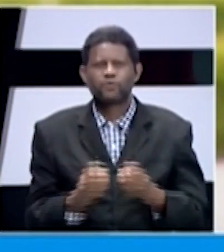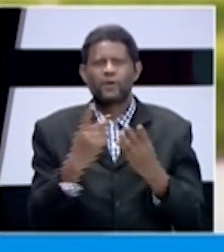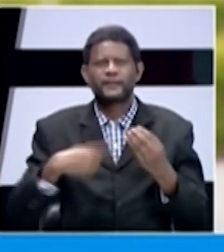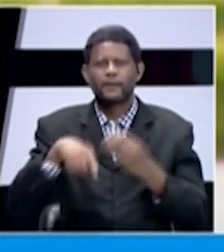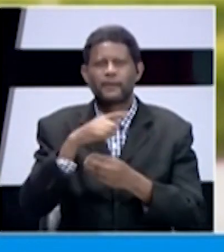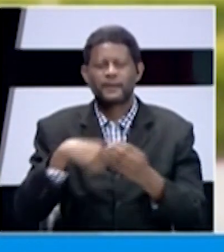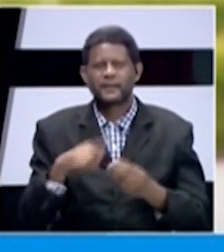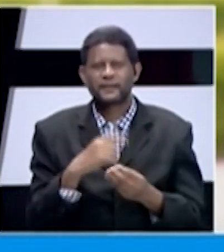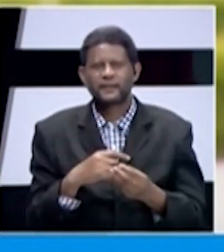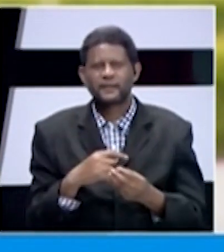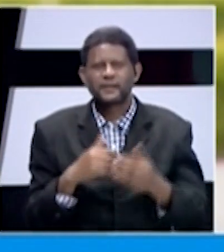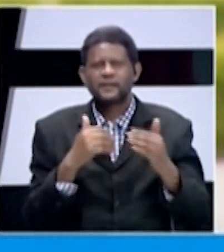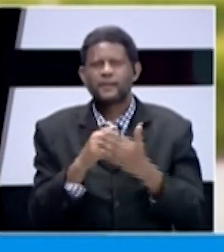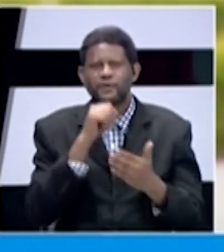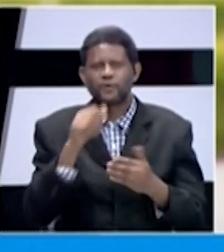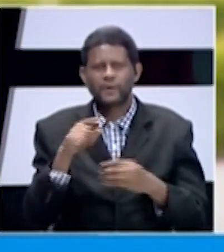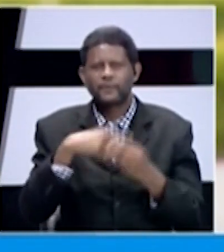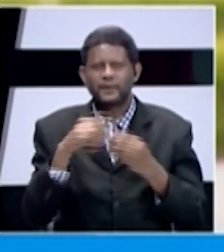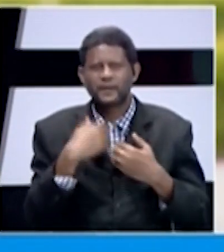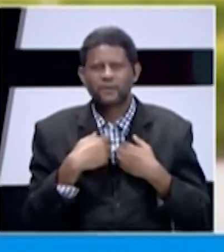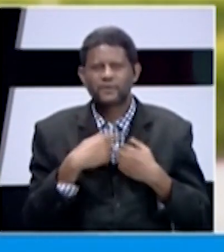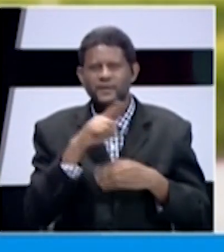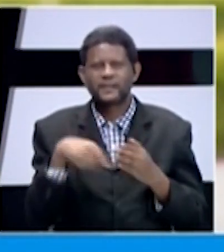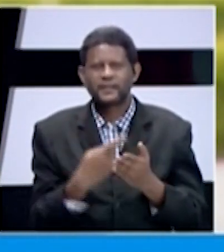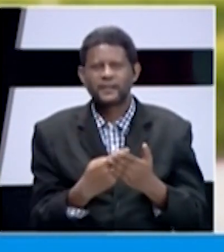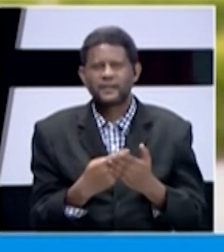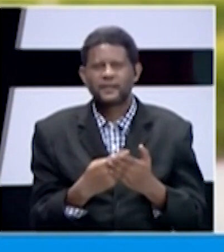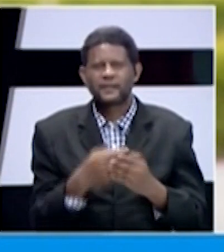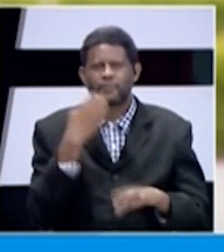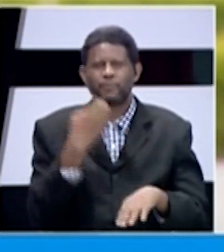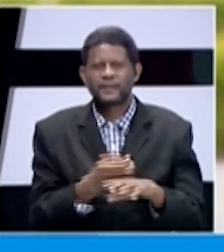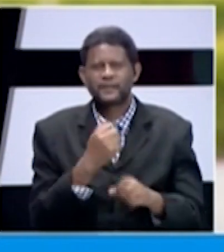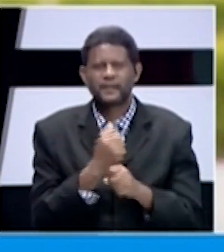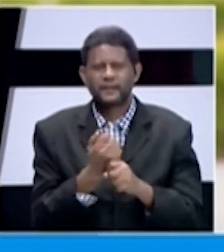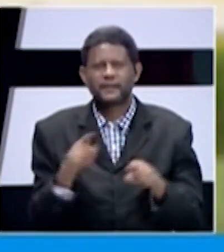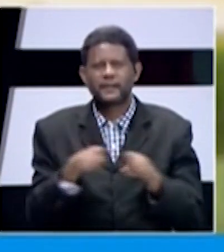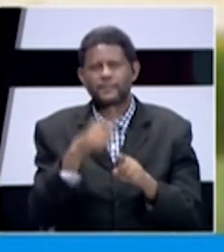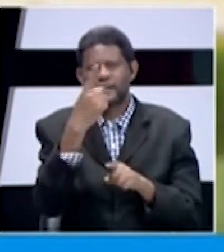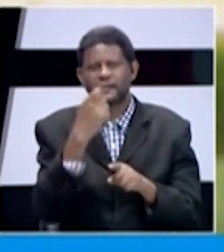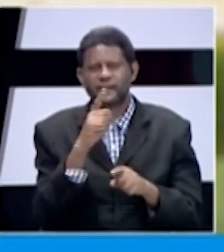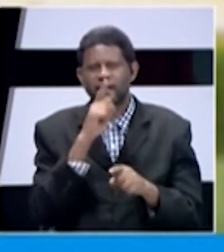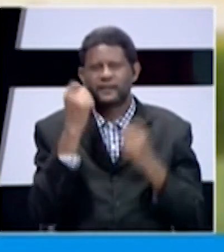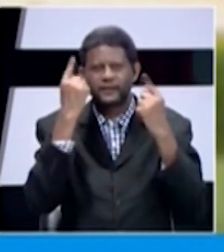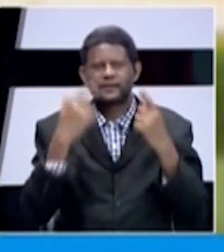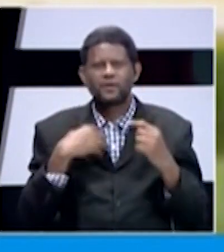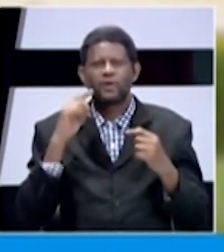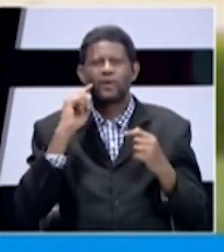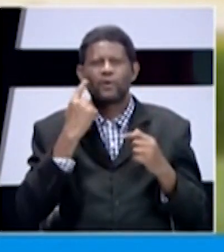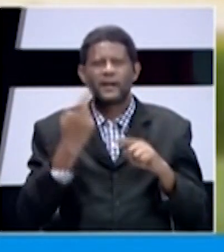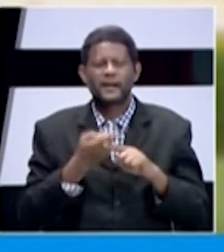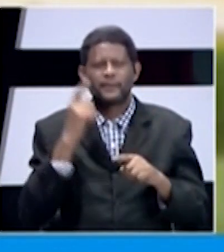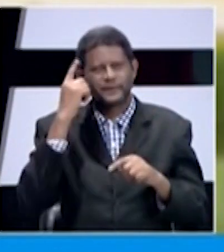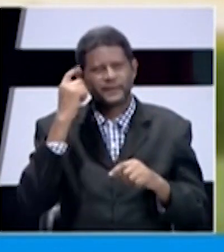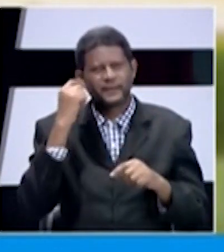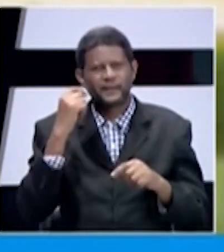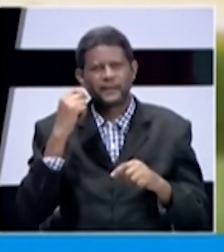ከባብታት ዘይበፅሖም ከባብታት ኣለዉ ስለዚ ከበድቲ ስራሕ ከምዝሓተና ትረድዮ ዘለኹ እንኳዕ ካብ ትግራይ ወፃኹ